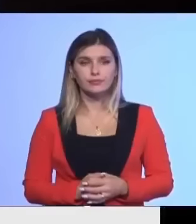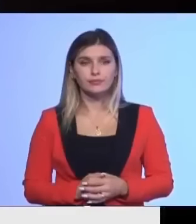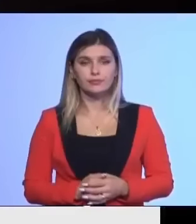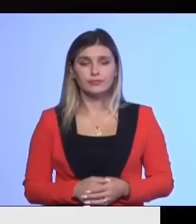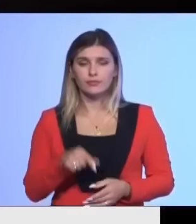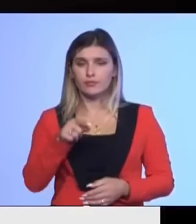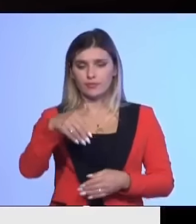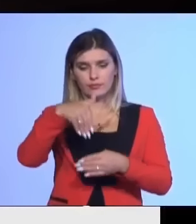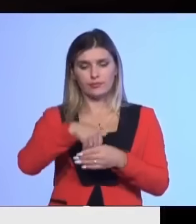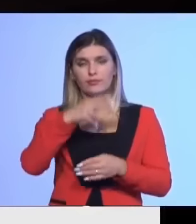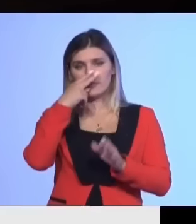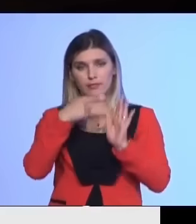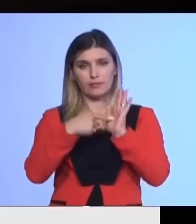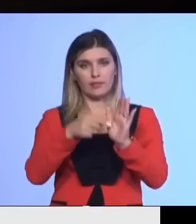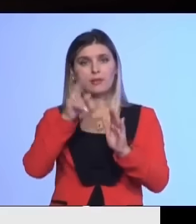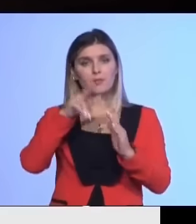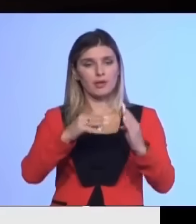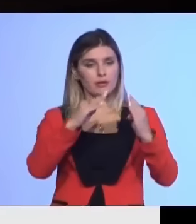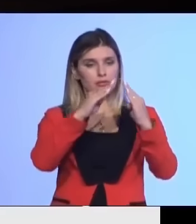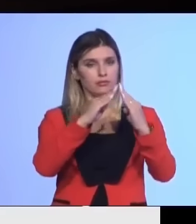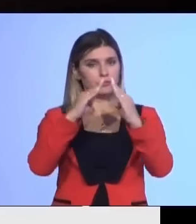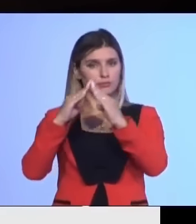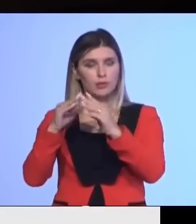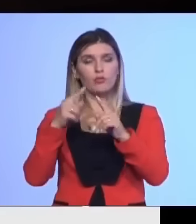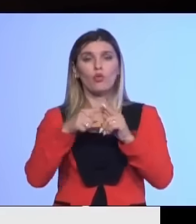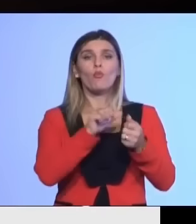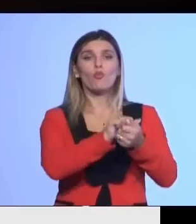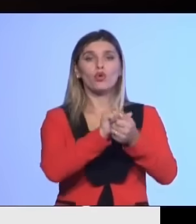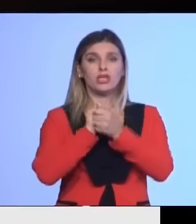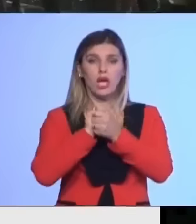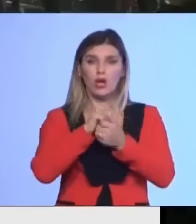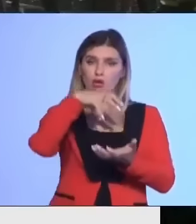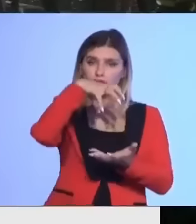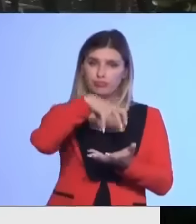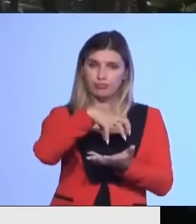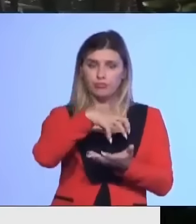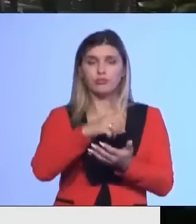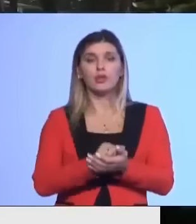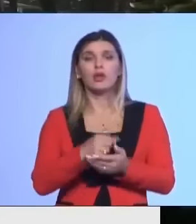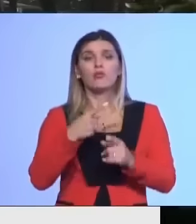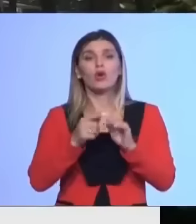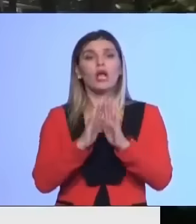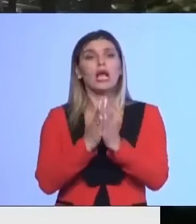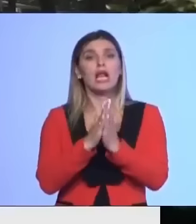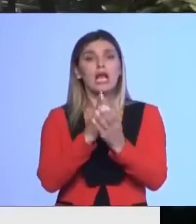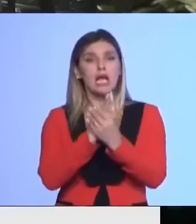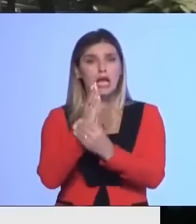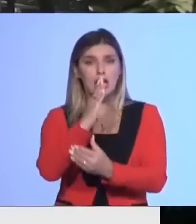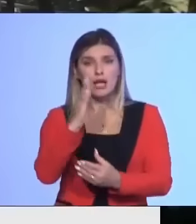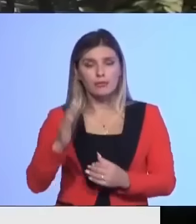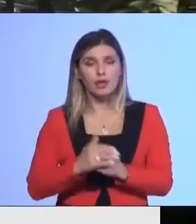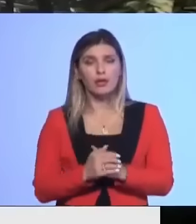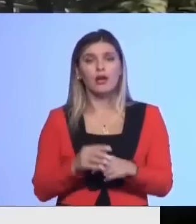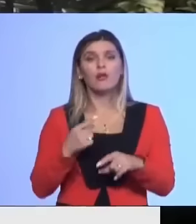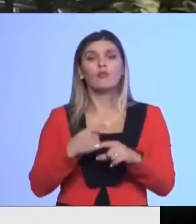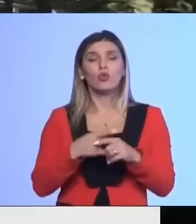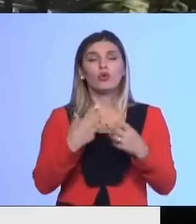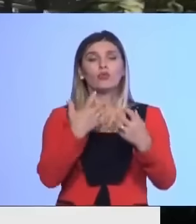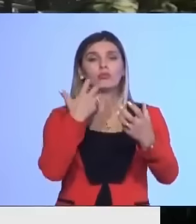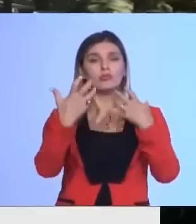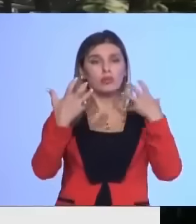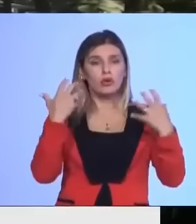Aty shihen kullat e rezistencës, muzeu kombëtar brenda kompleksit, libraria, ekspozita e